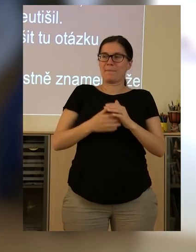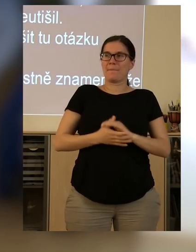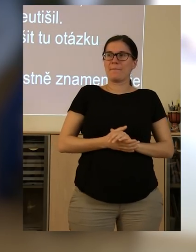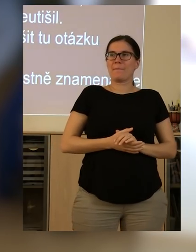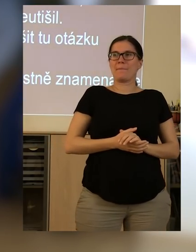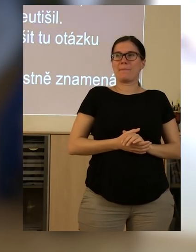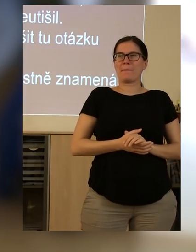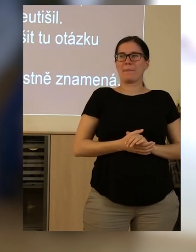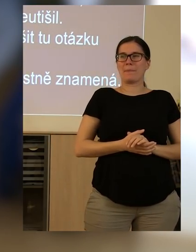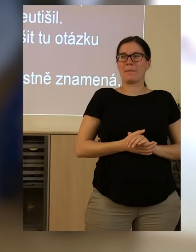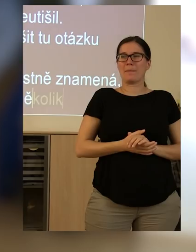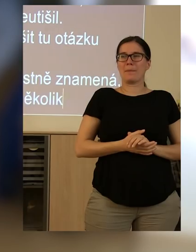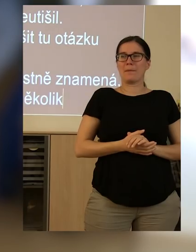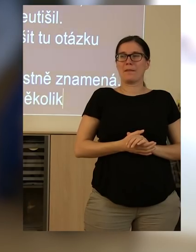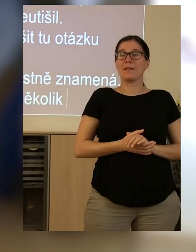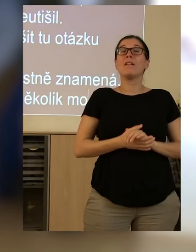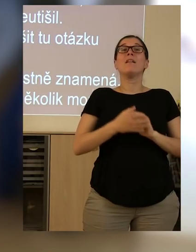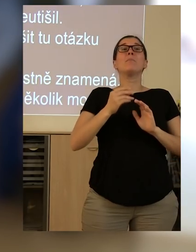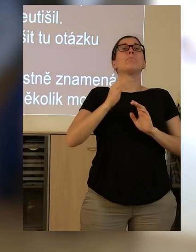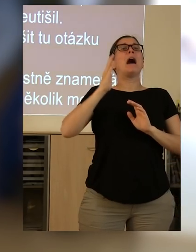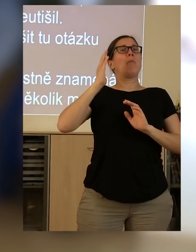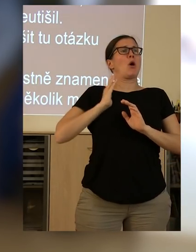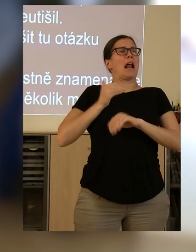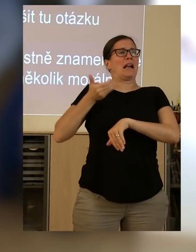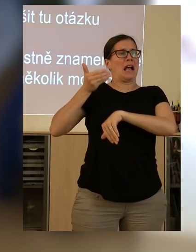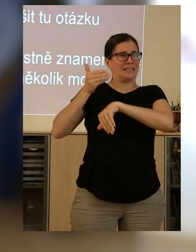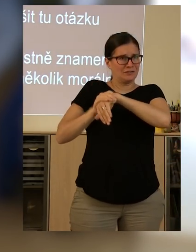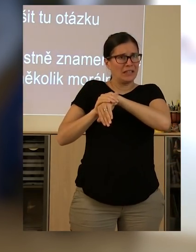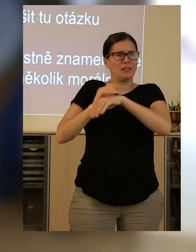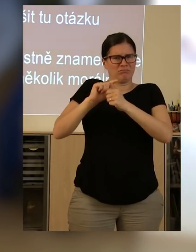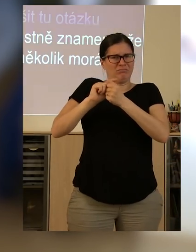že na sebe naráží několik morálních zvyklostí.